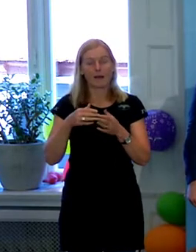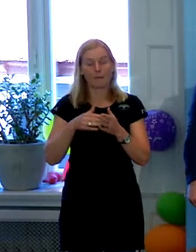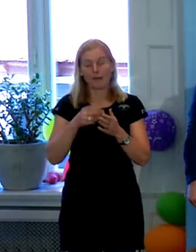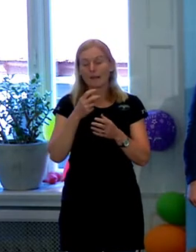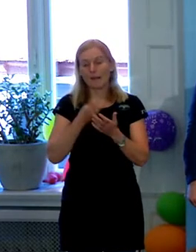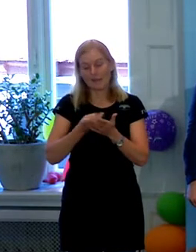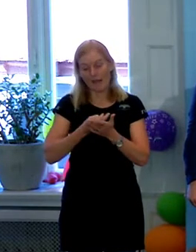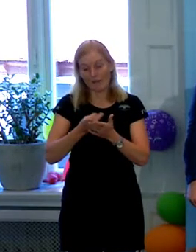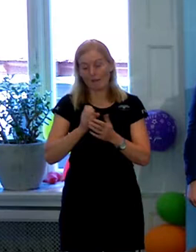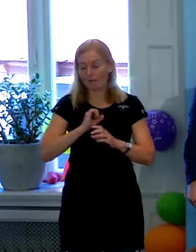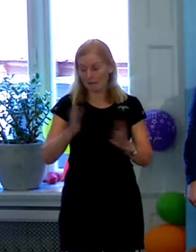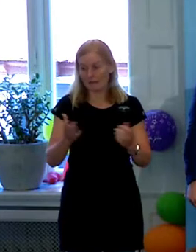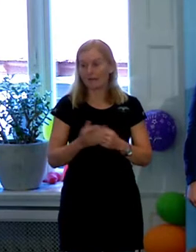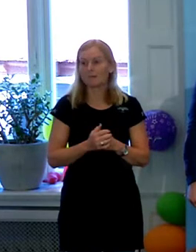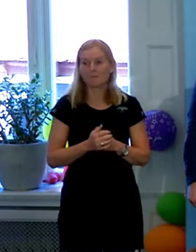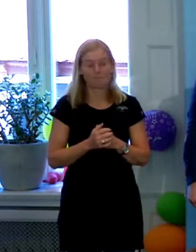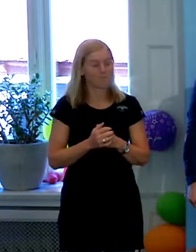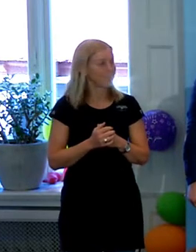Ja?